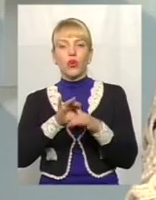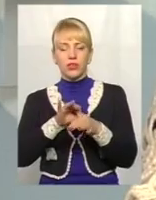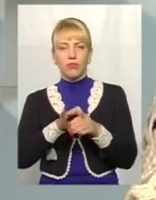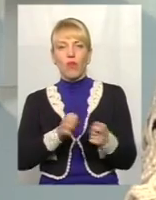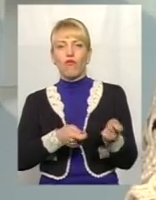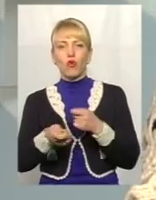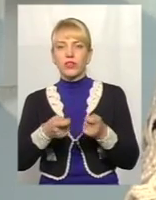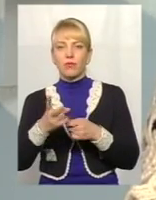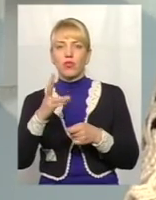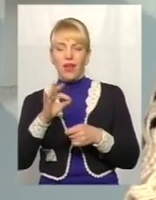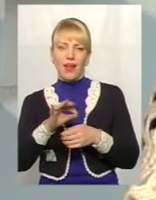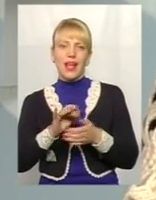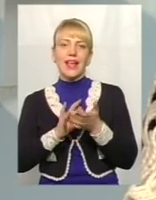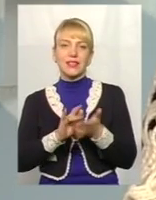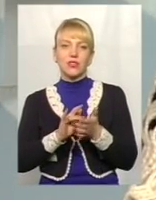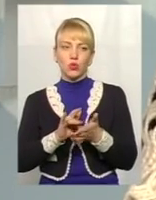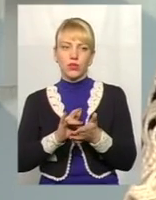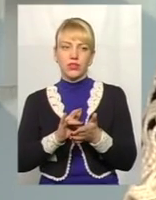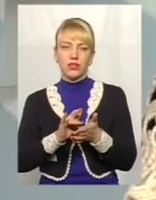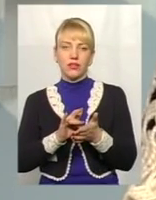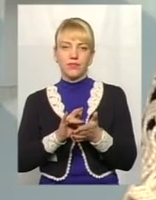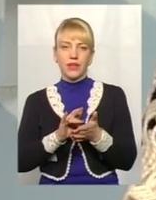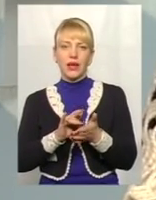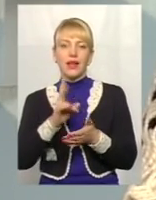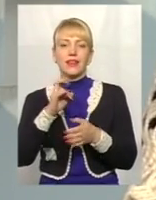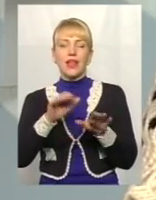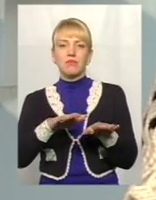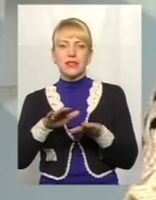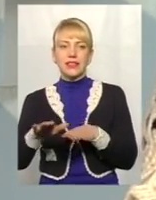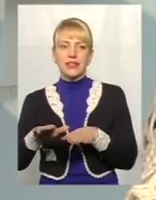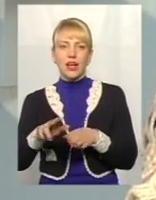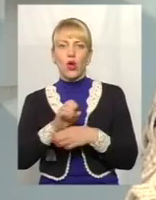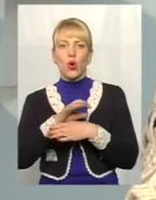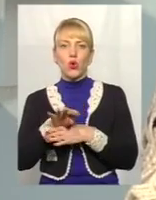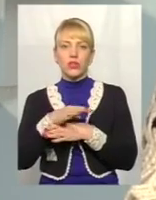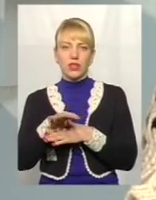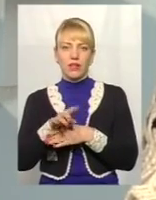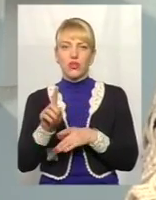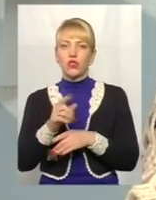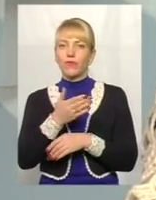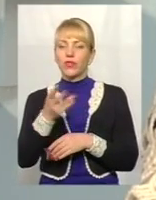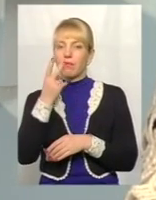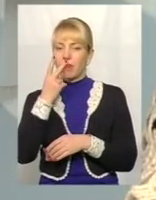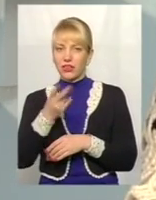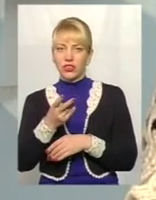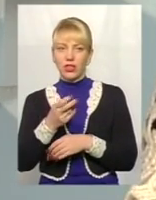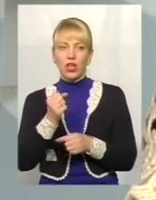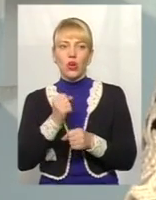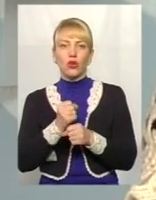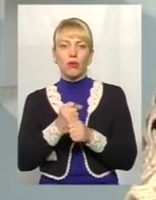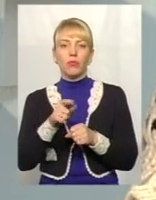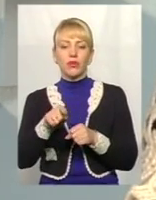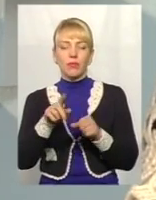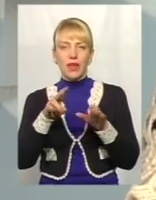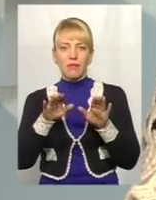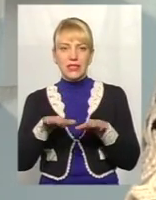возимо на екскурсії на місця розстрілів, щоб вони бачили. Робимо там навіть на цих